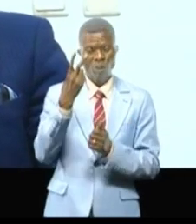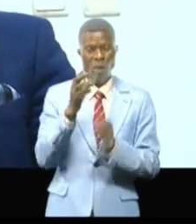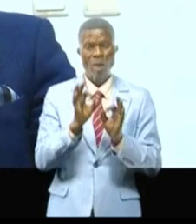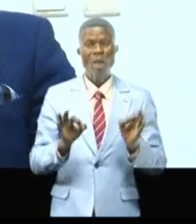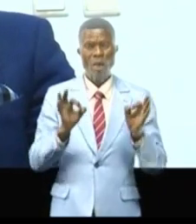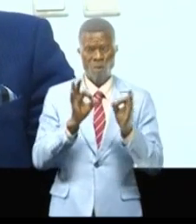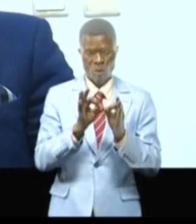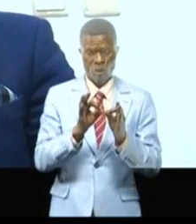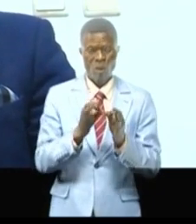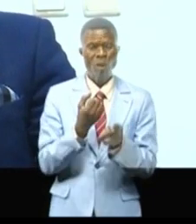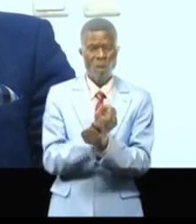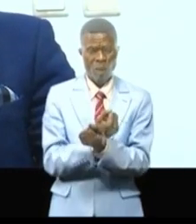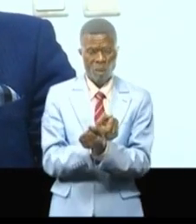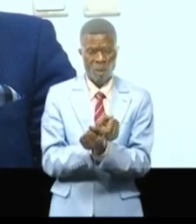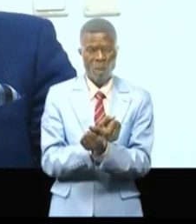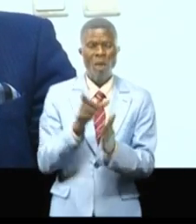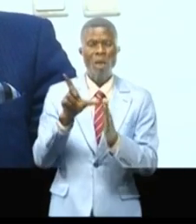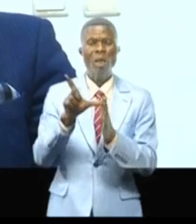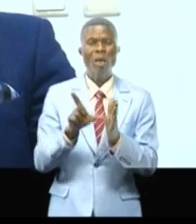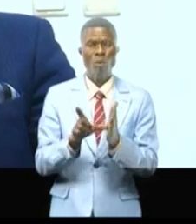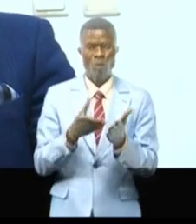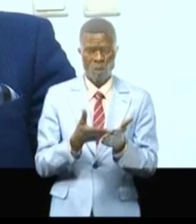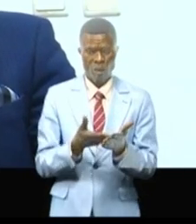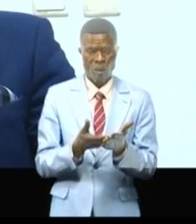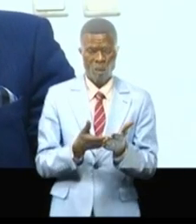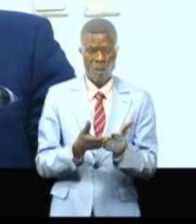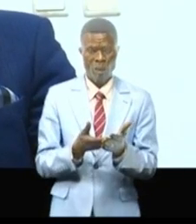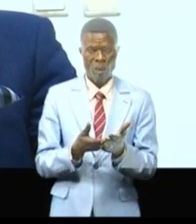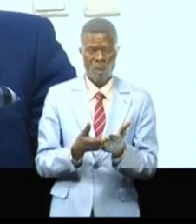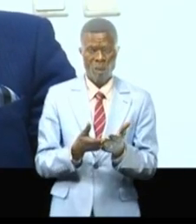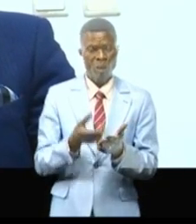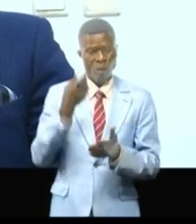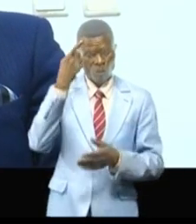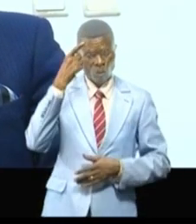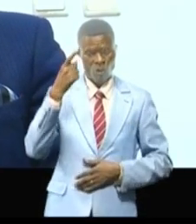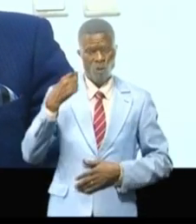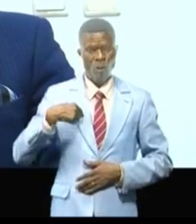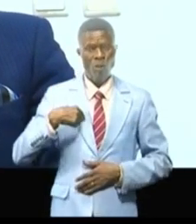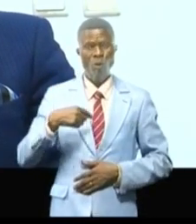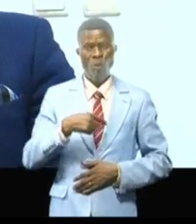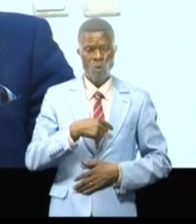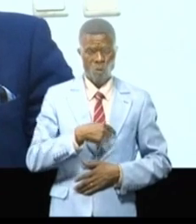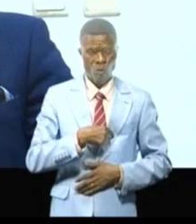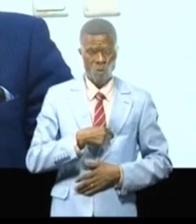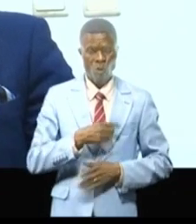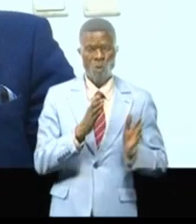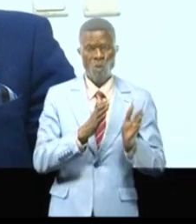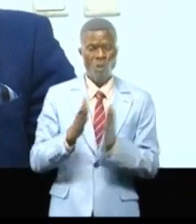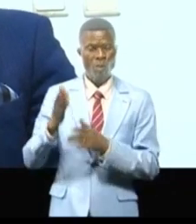qui ont respecté les normes et pour lesquelles nous allons